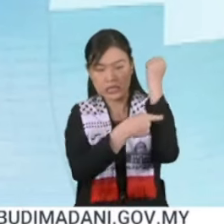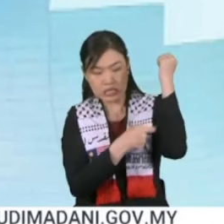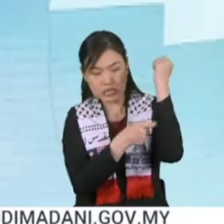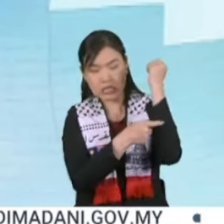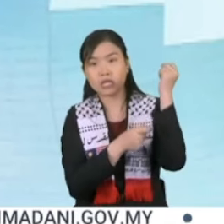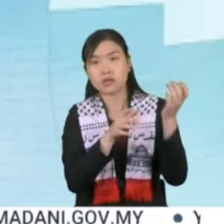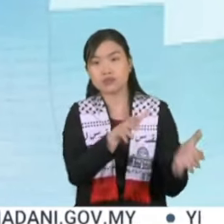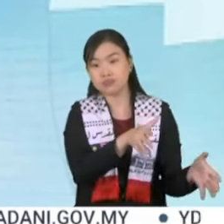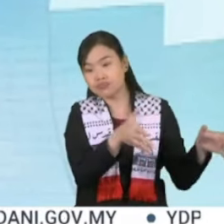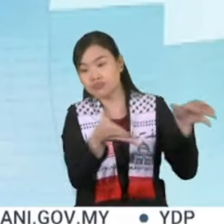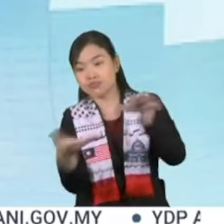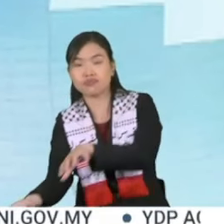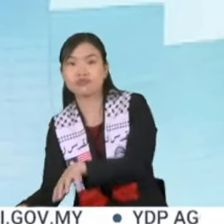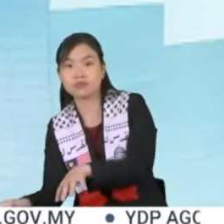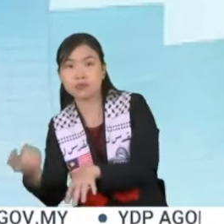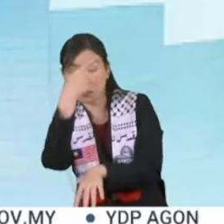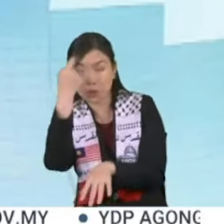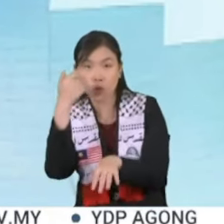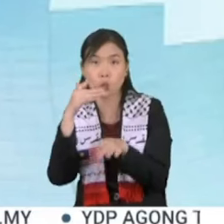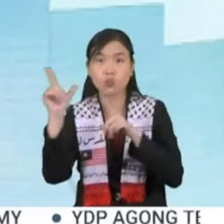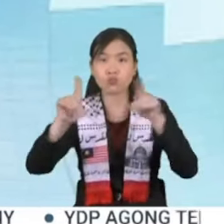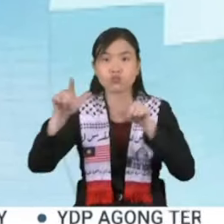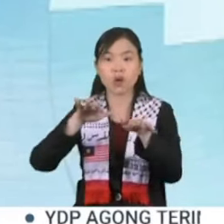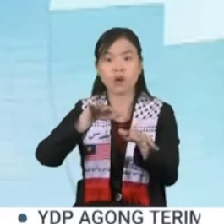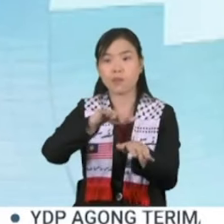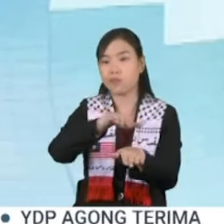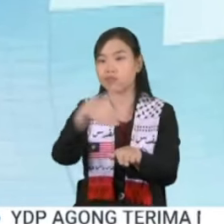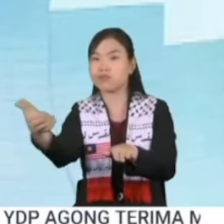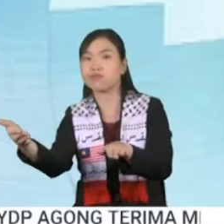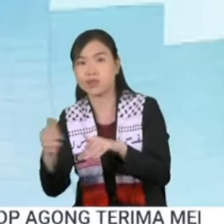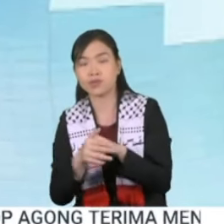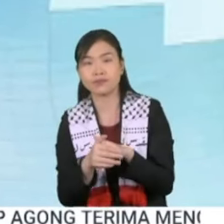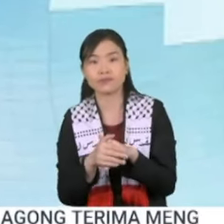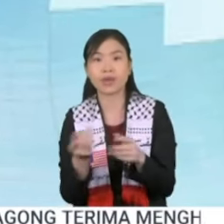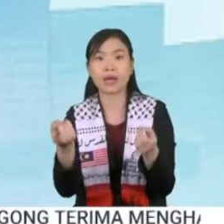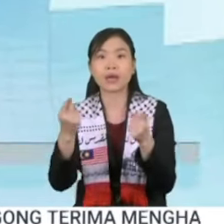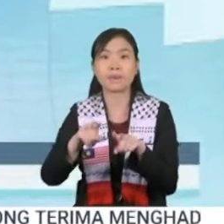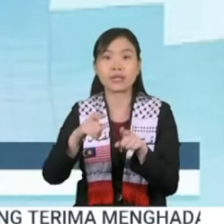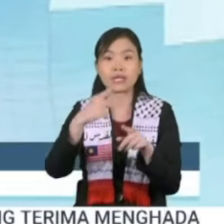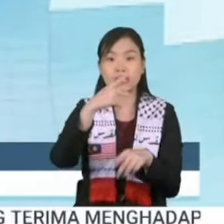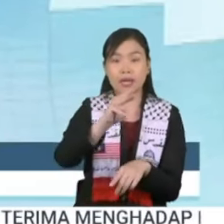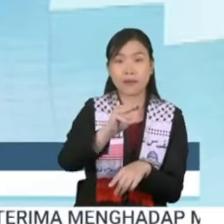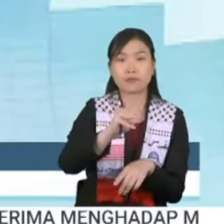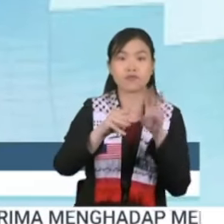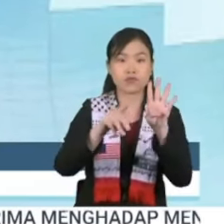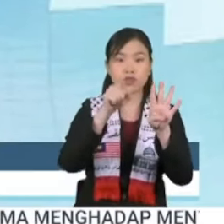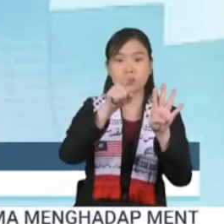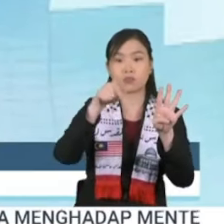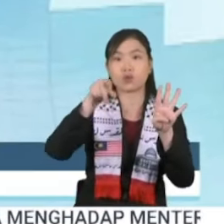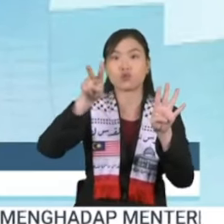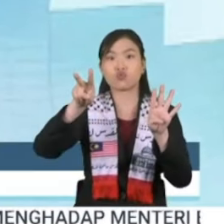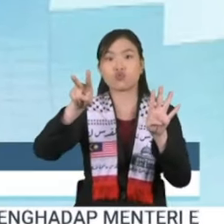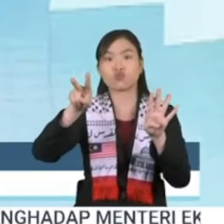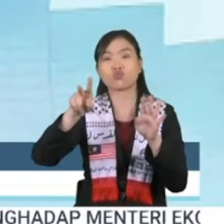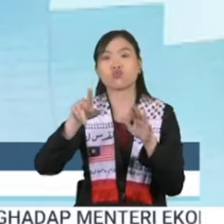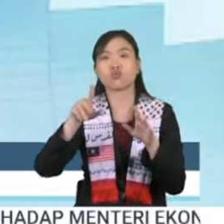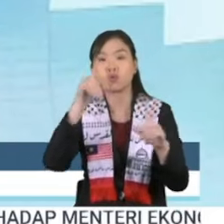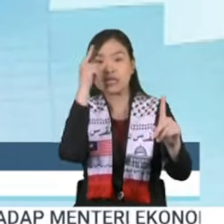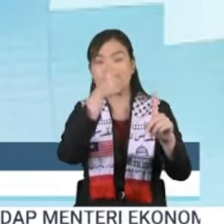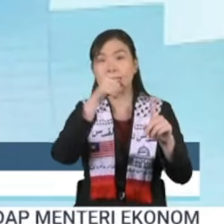insiden trailer terbabas Sabtu lepas. Kejadian berlaku di kilometer 41.2 arah selatan Hutan Kampung